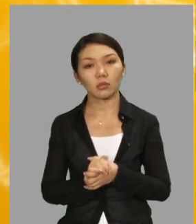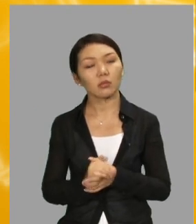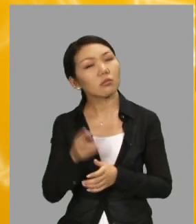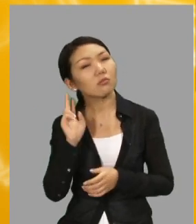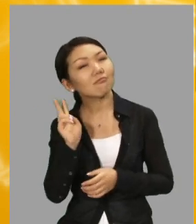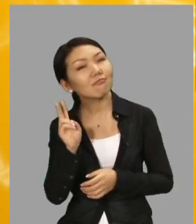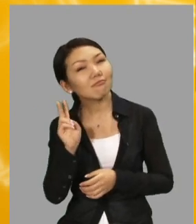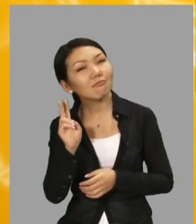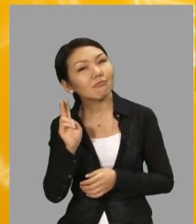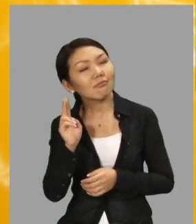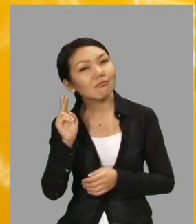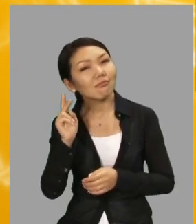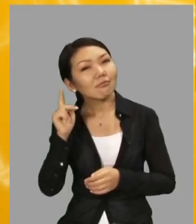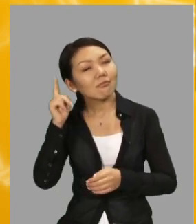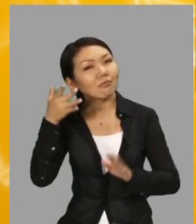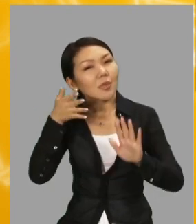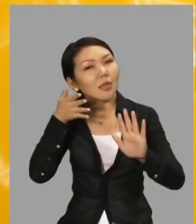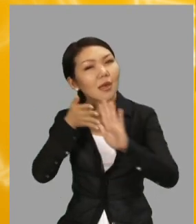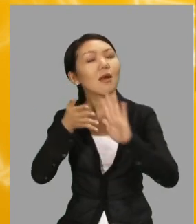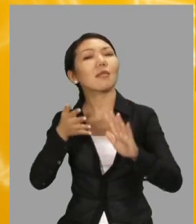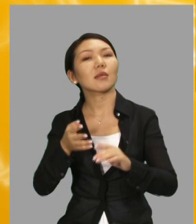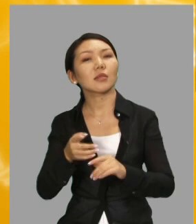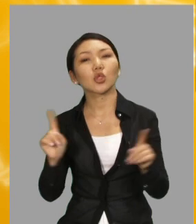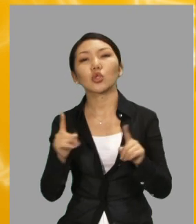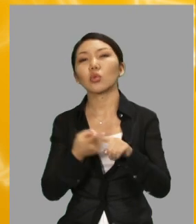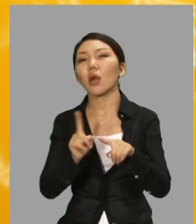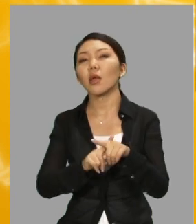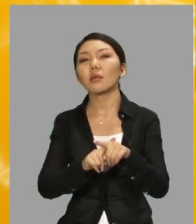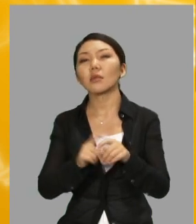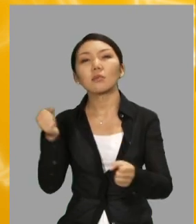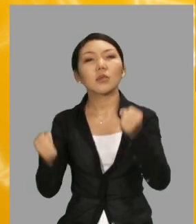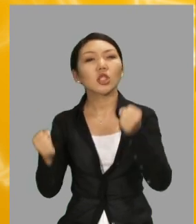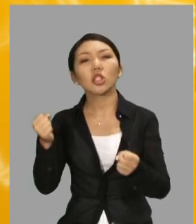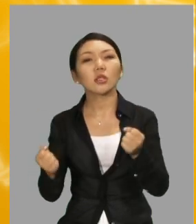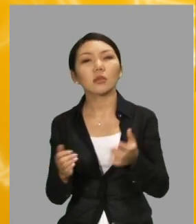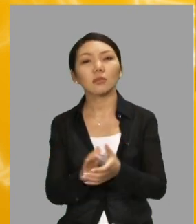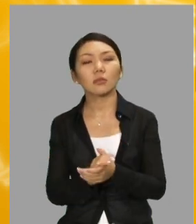Кто догадался, что это за машина?